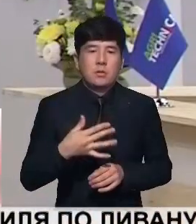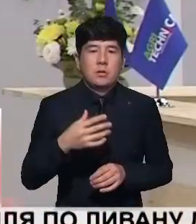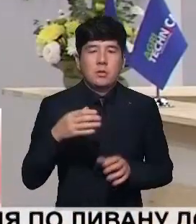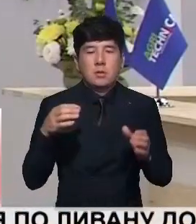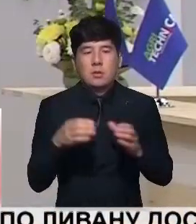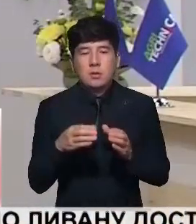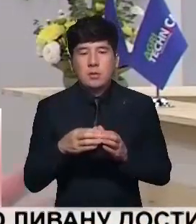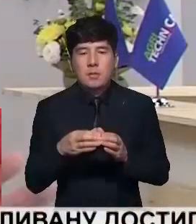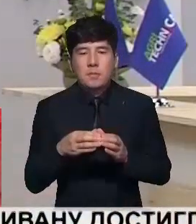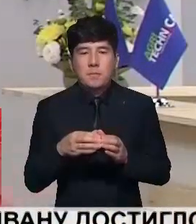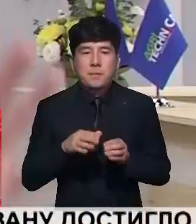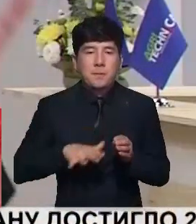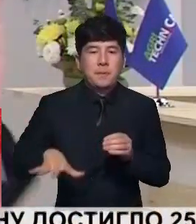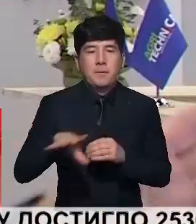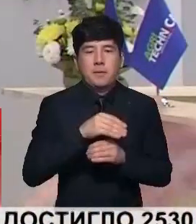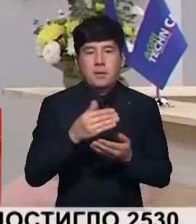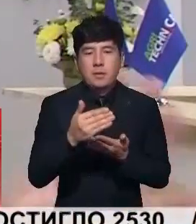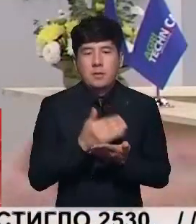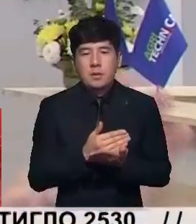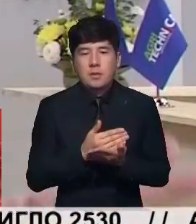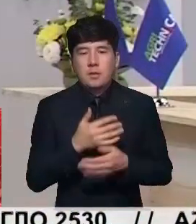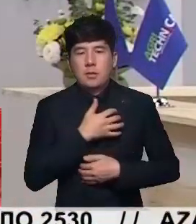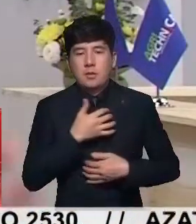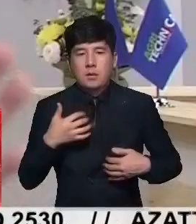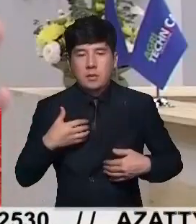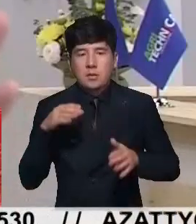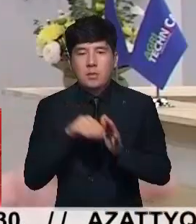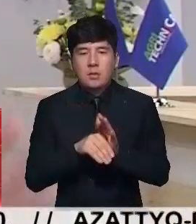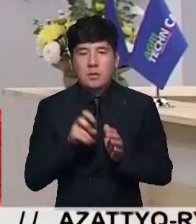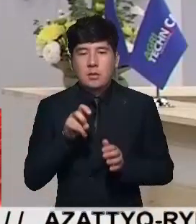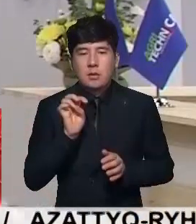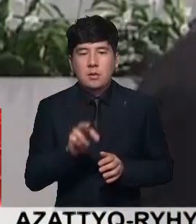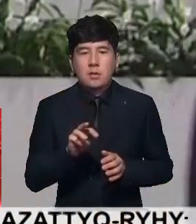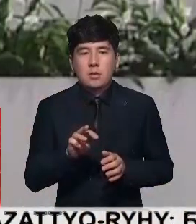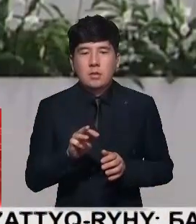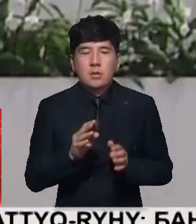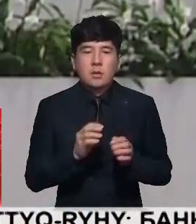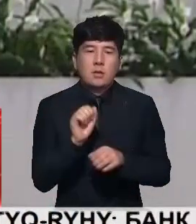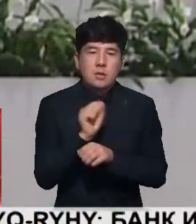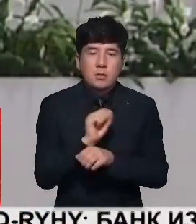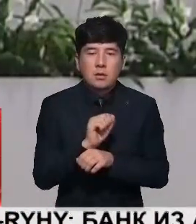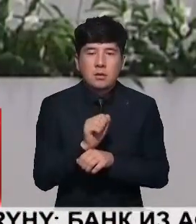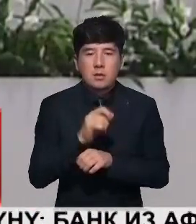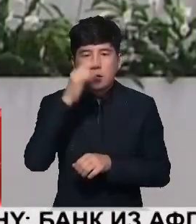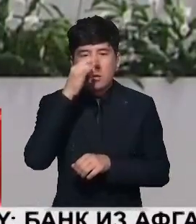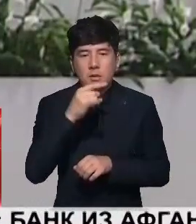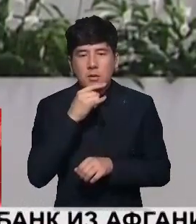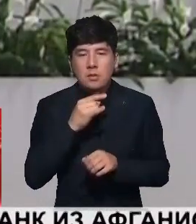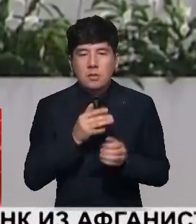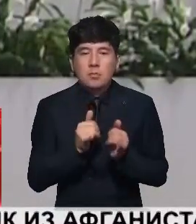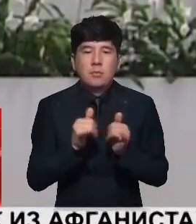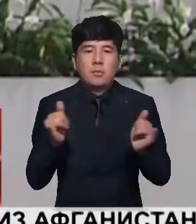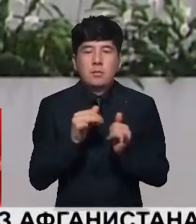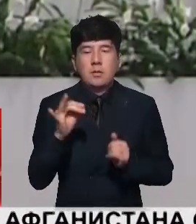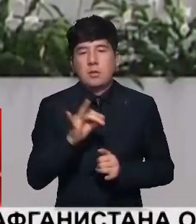представляет все виды продукции, от животноводства около половины, сельхозтехника. Для Германии Казахстан стало больше